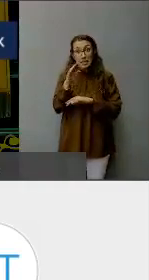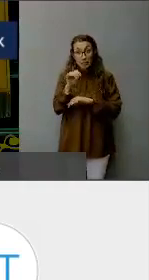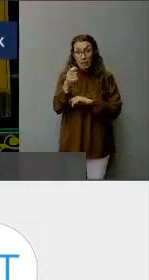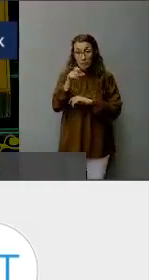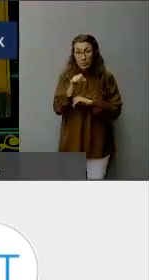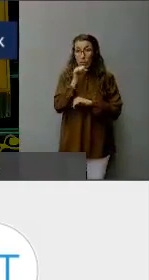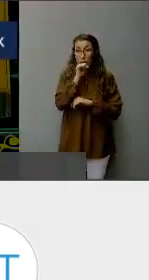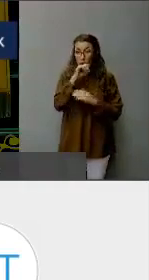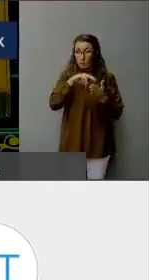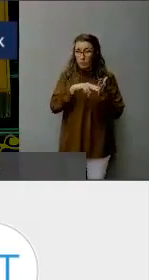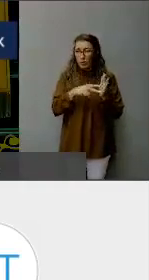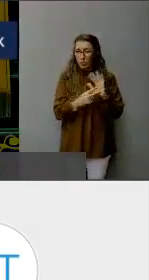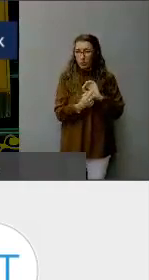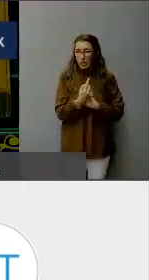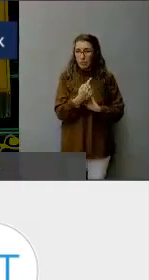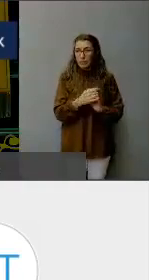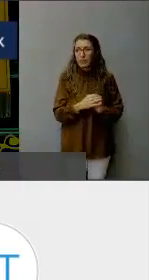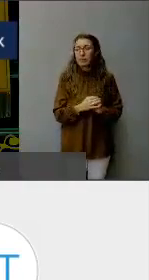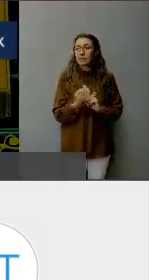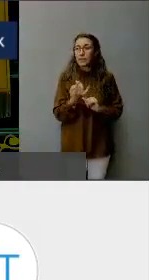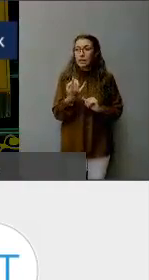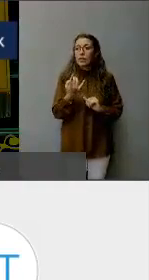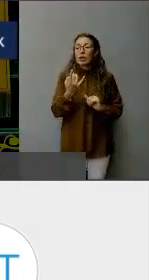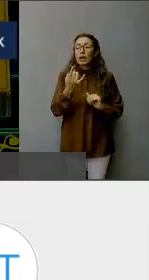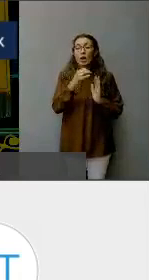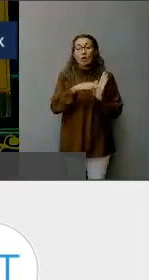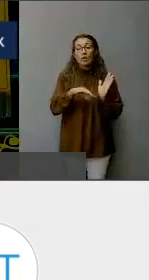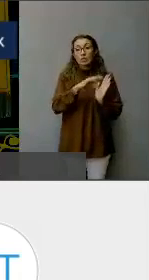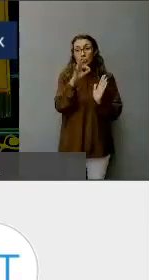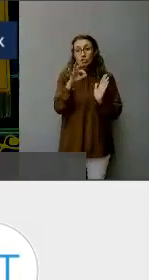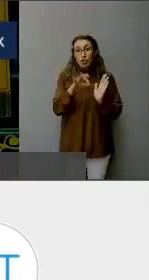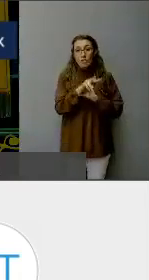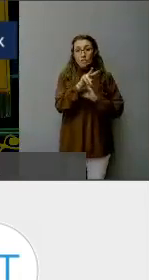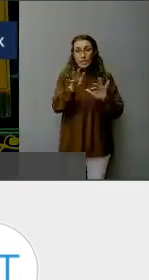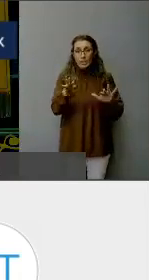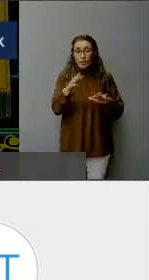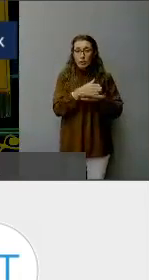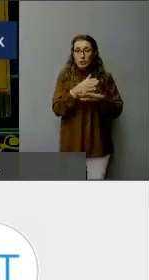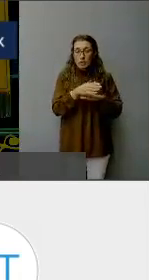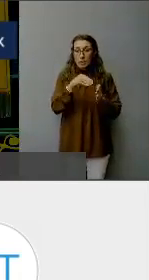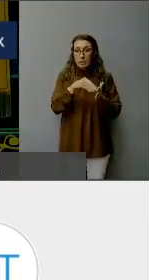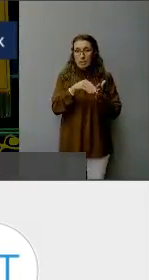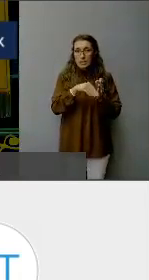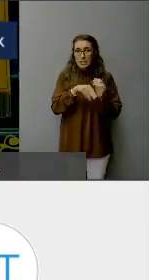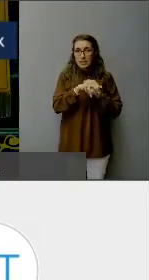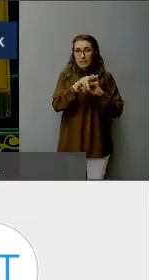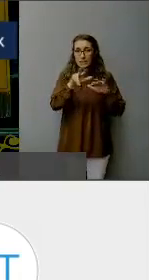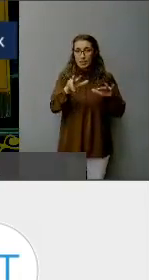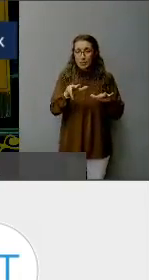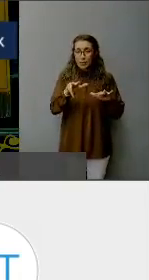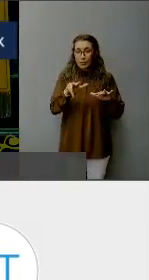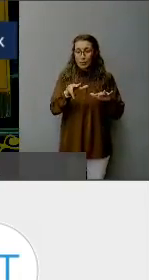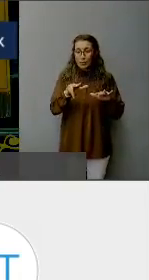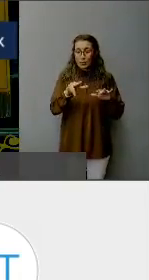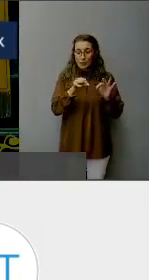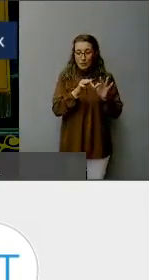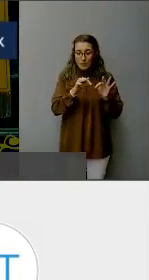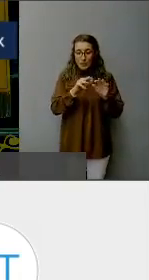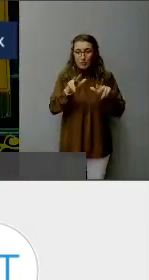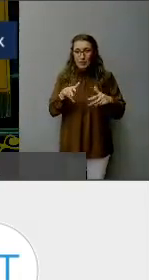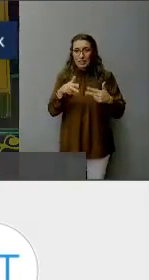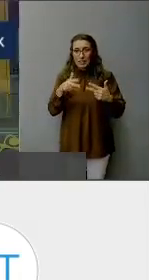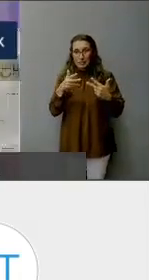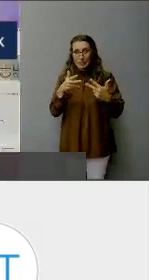e sito votazione sull'ordine numero 1 29 consiglieri presenti e 28 voti favorevoli un contrario da remoto